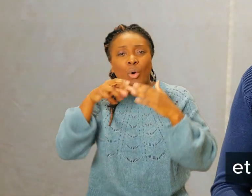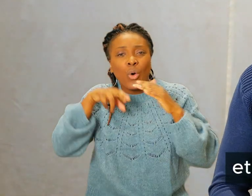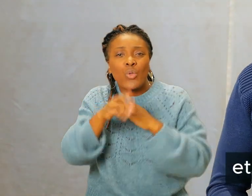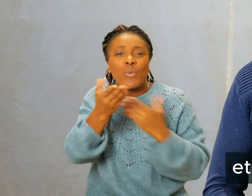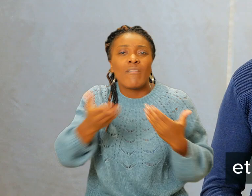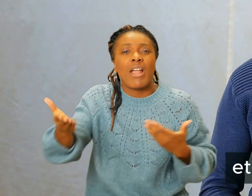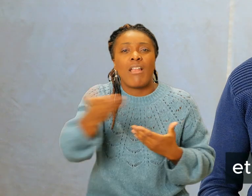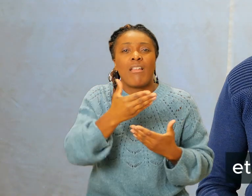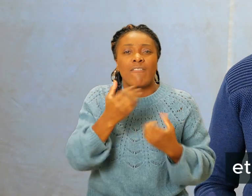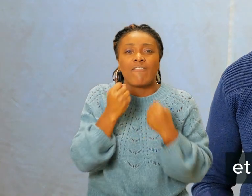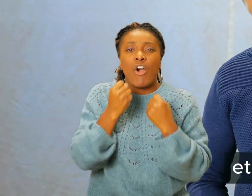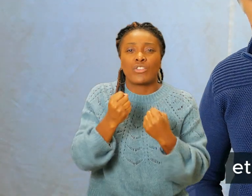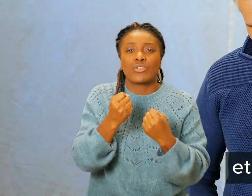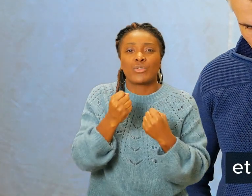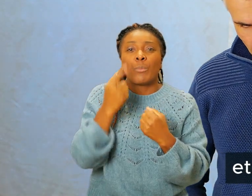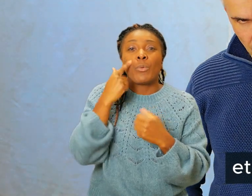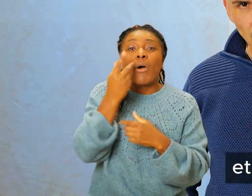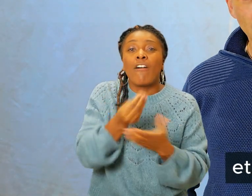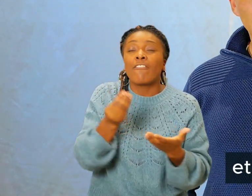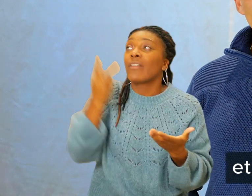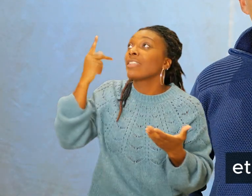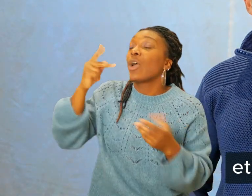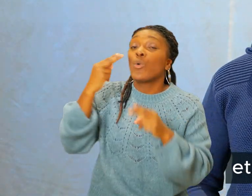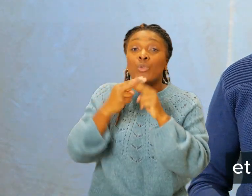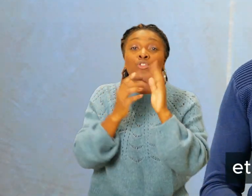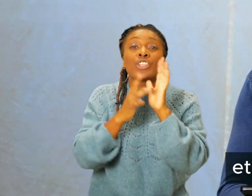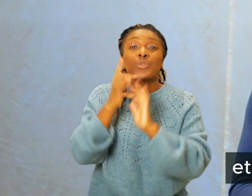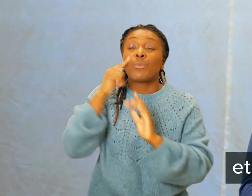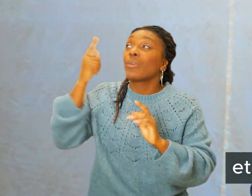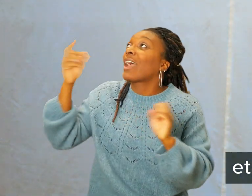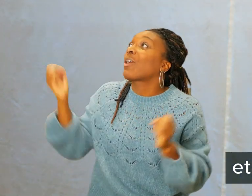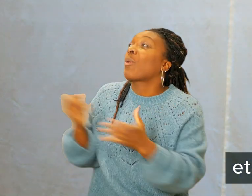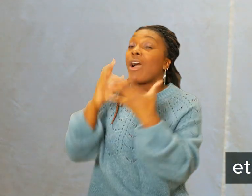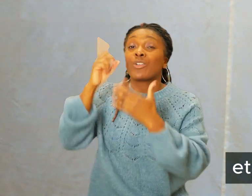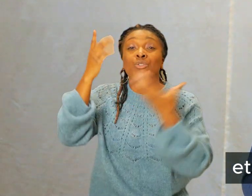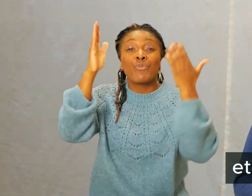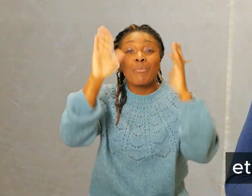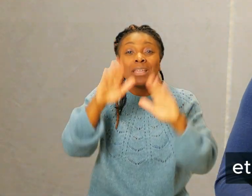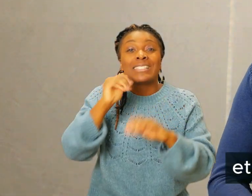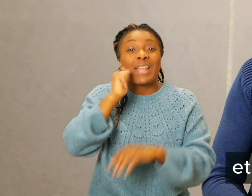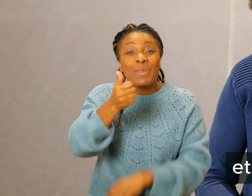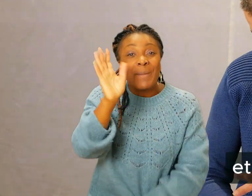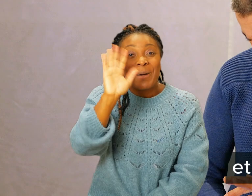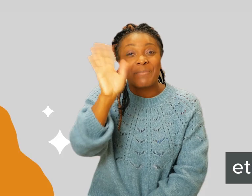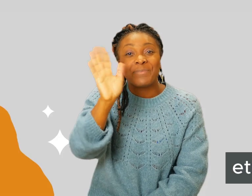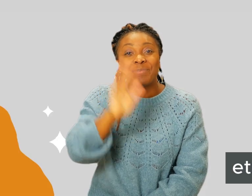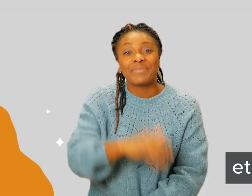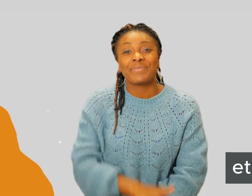le nom de Jésus et pour ta gloire. Amen. Que Dieu vous bénisse. On se retrouve demain.